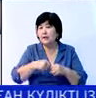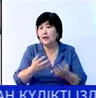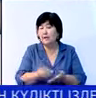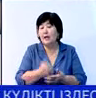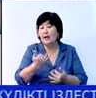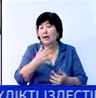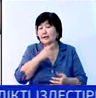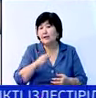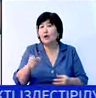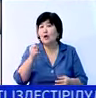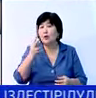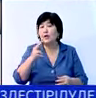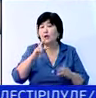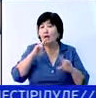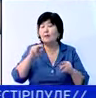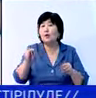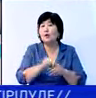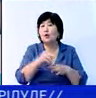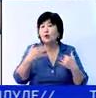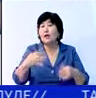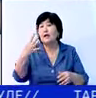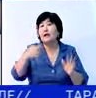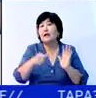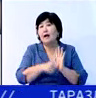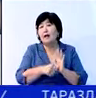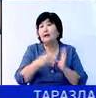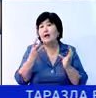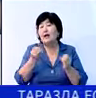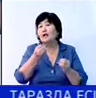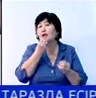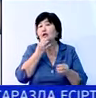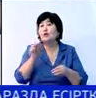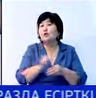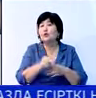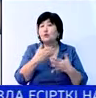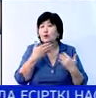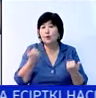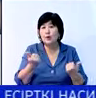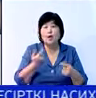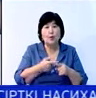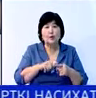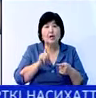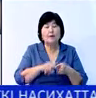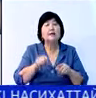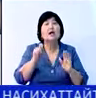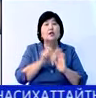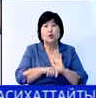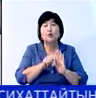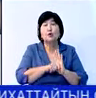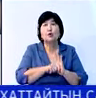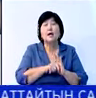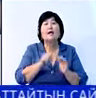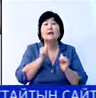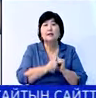дейін 12 ақау жөнделіп, 46 ақау әлі жөнделмей тұр. Осыған байланысты тексеруді